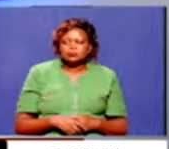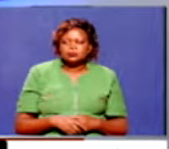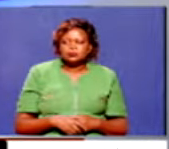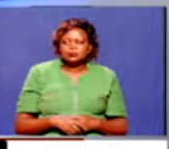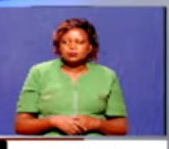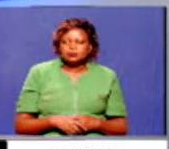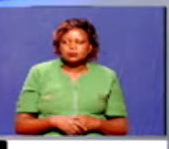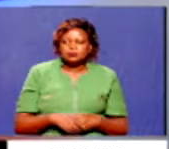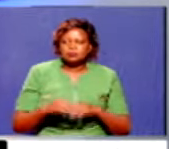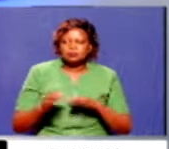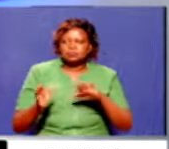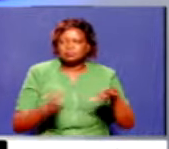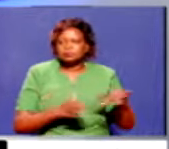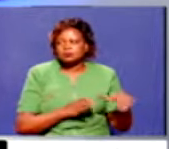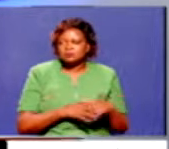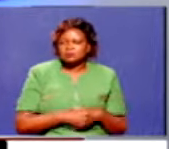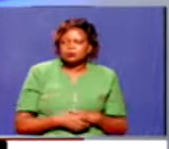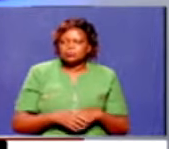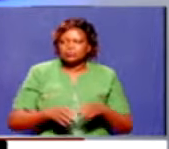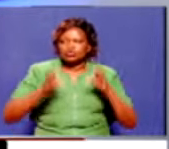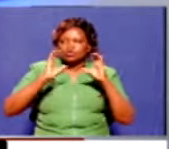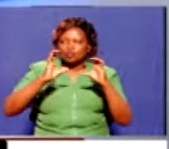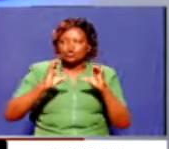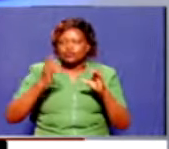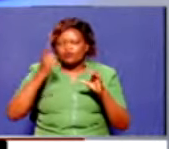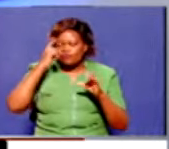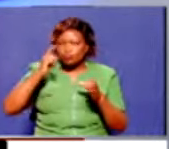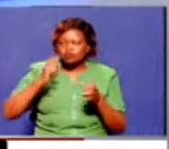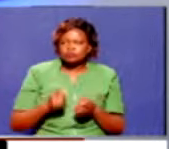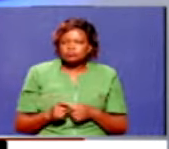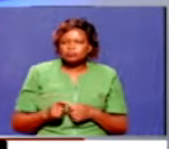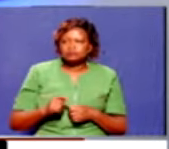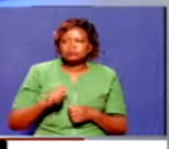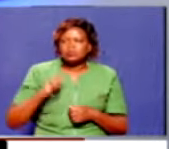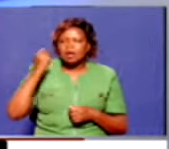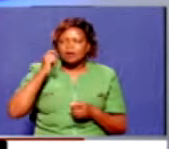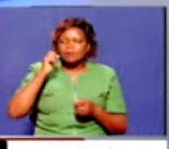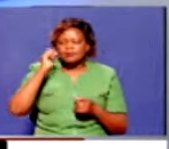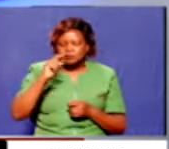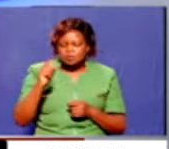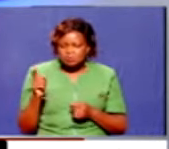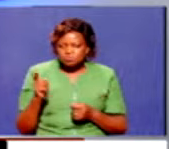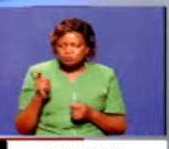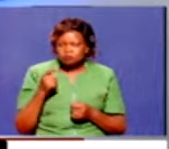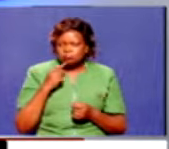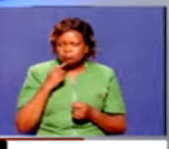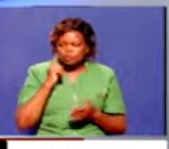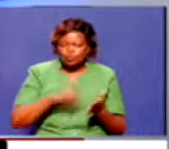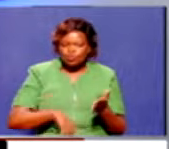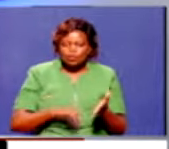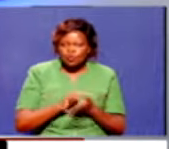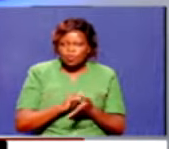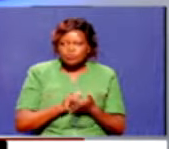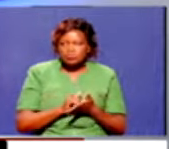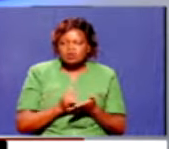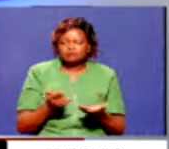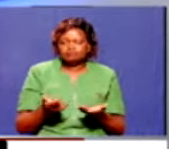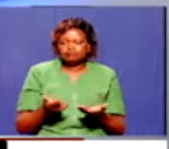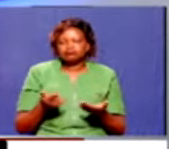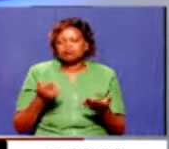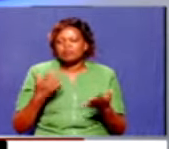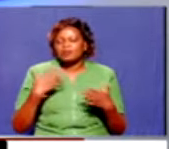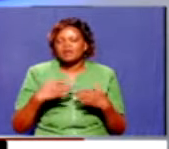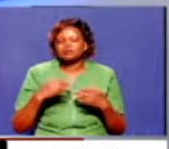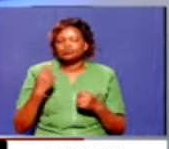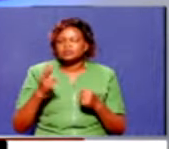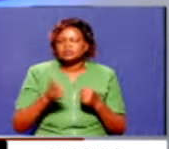Tukisonga mbele ni kwamba kocha wa timu ya taifa ya soka Harambee Stars Engine Firat amekitaja kikosi cha muda cha wachezaji 27 kabla ya